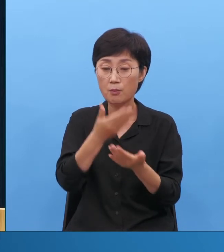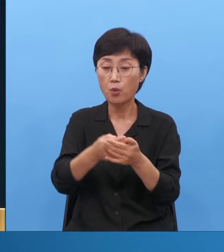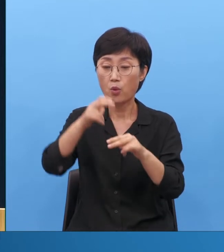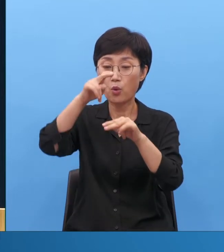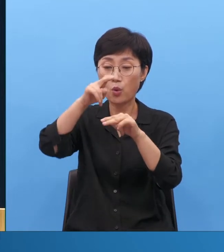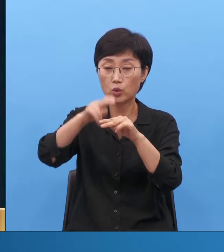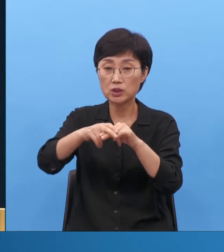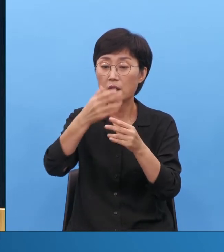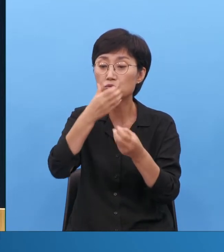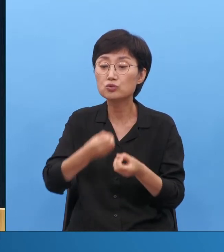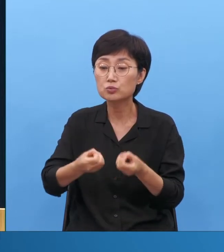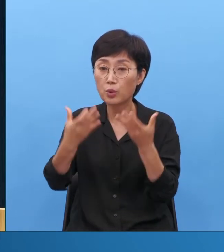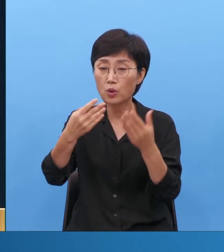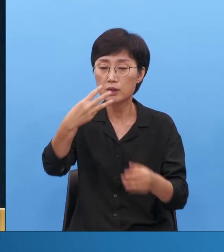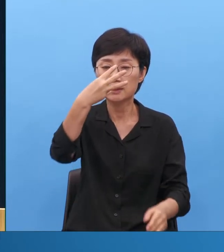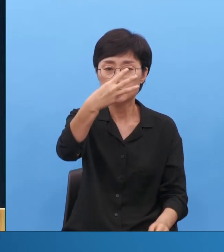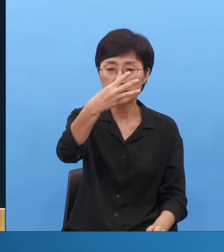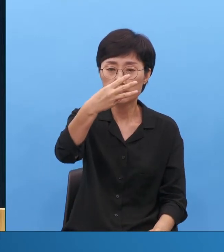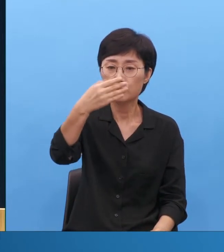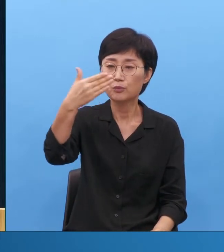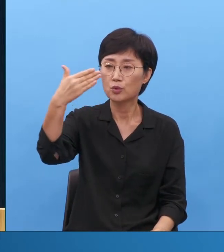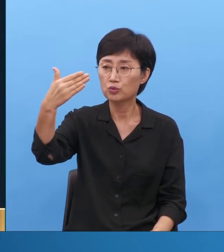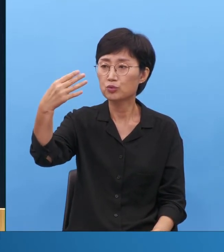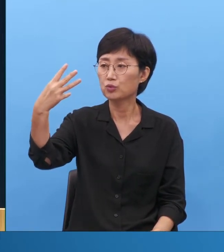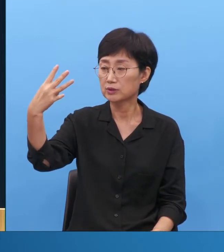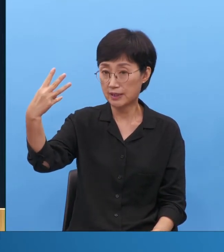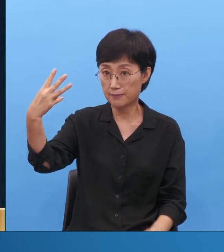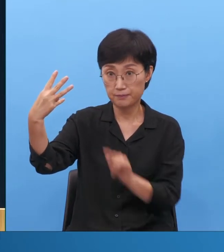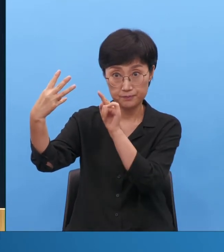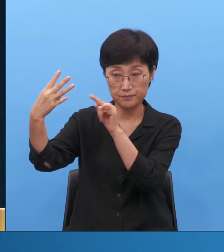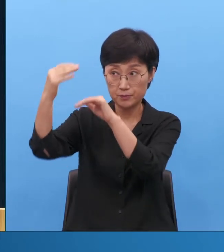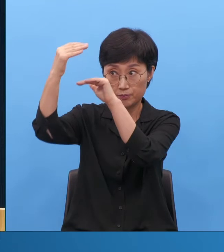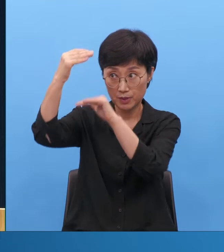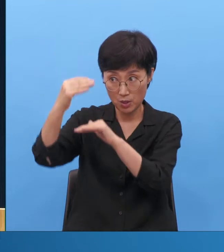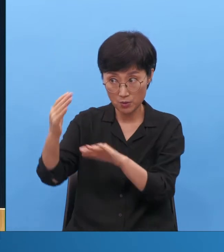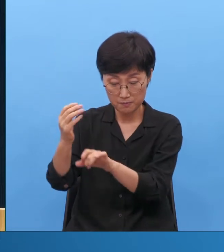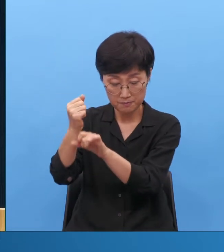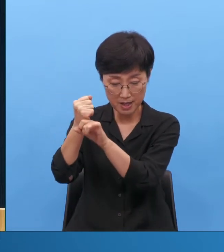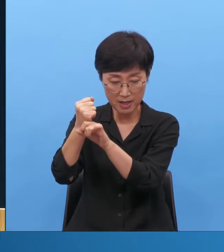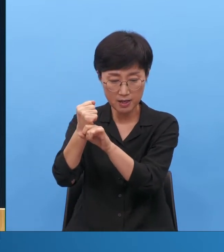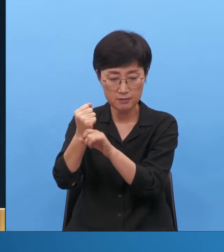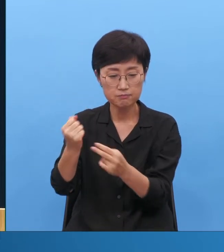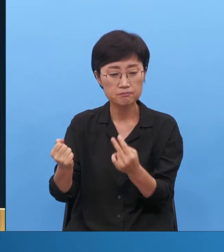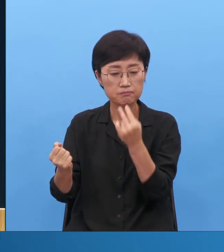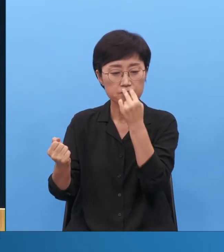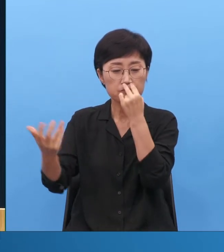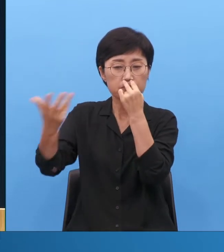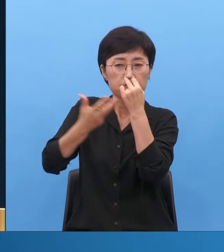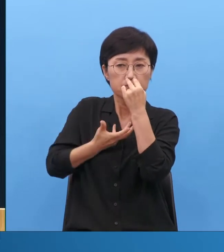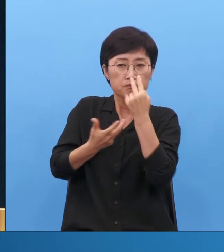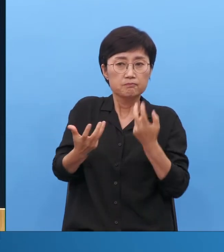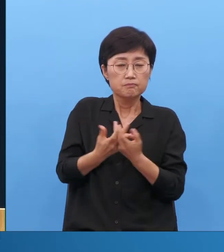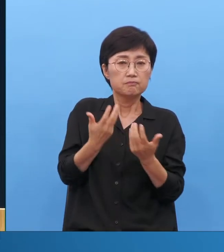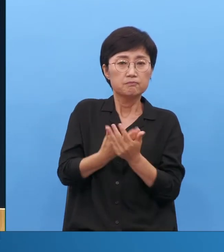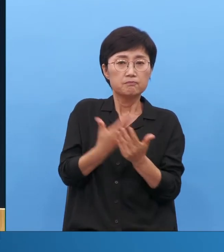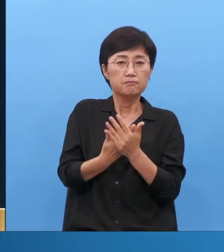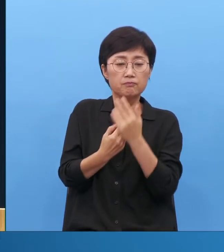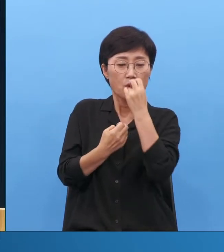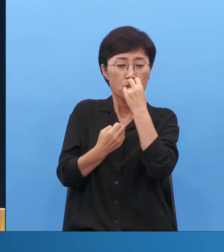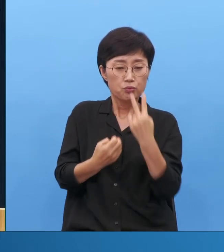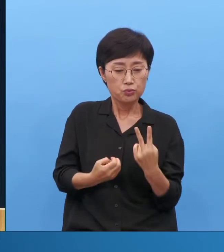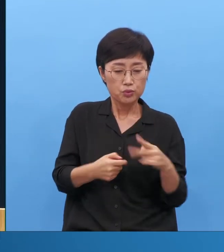때는 임하기를 기도하고 내쉴 때는 전달되기를 기도합니다. As you take a 해보세요. walk or when you're in your room. So the blessing of 393 for